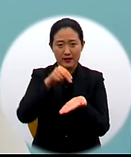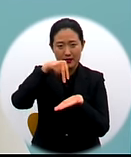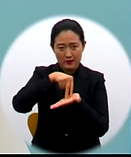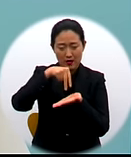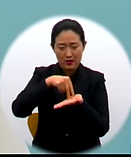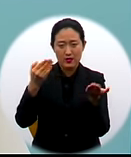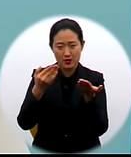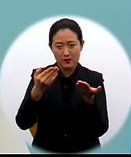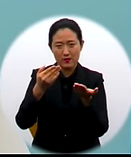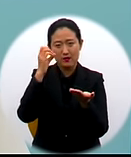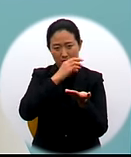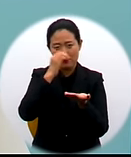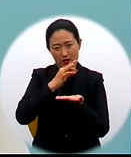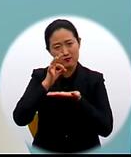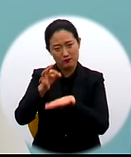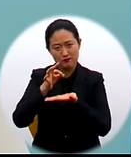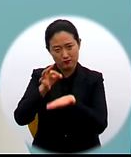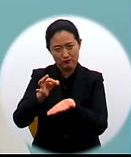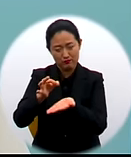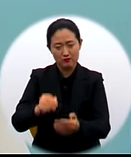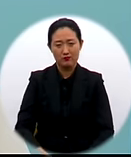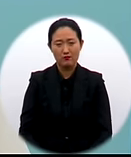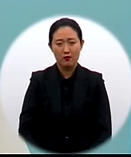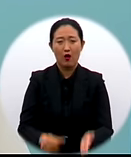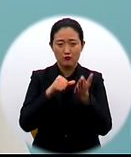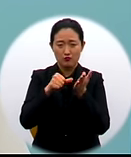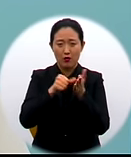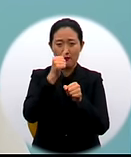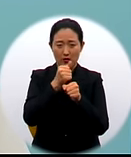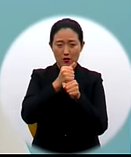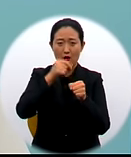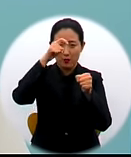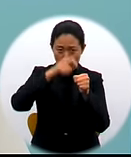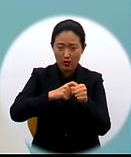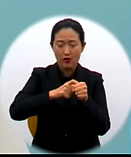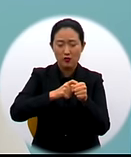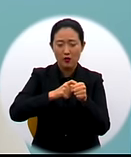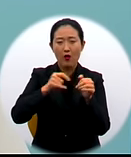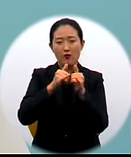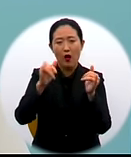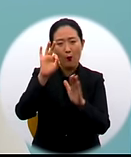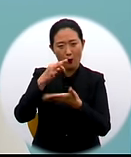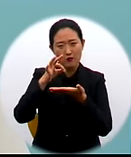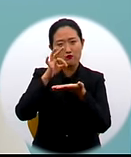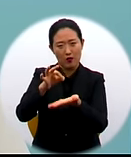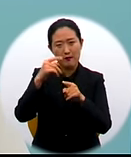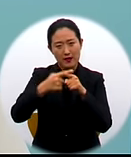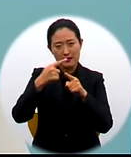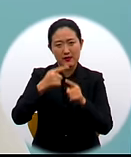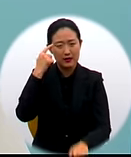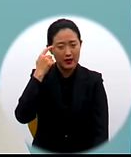일종의 원가인 거죠. 근데 어떤 사람이 생산성을 높여줘요. 어떤 사람이 효율을 발휘해줍니다. 그러니까